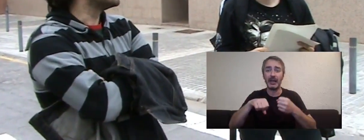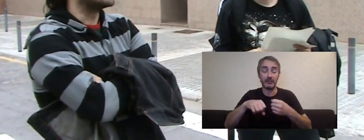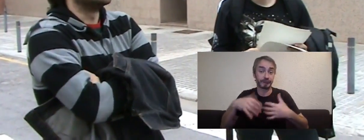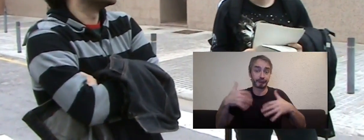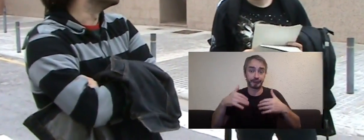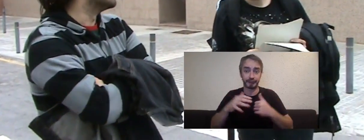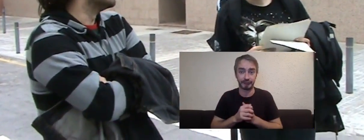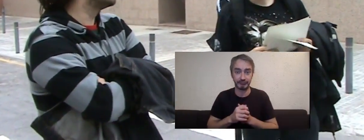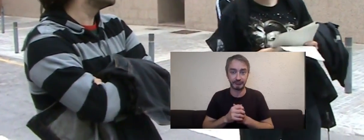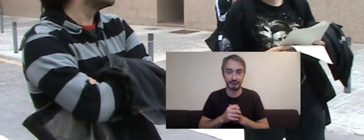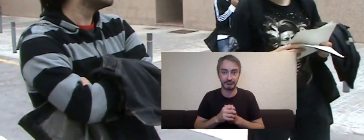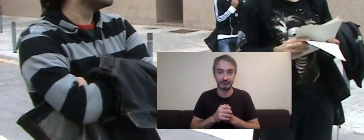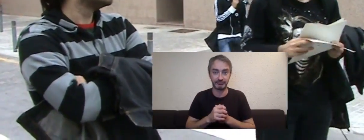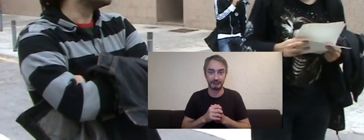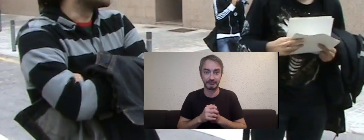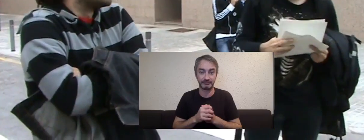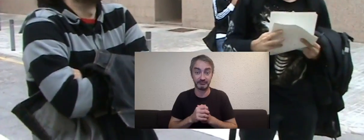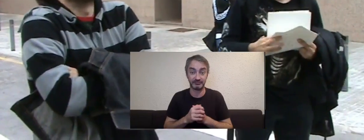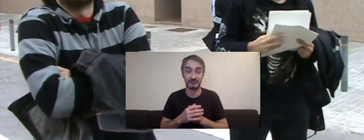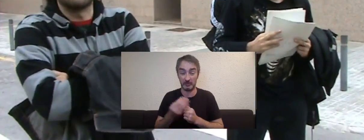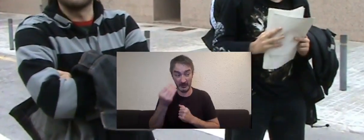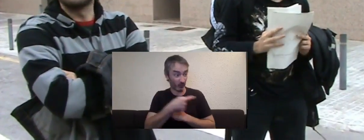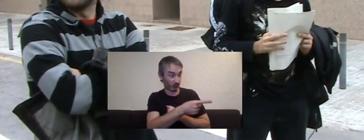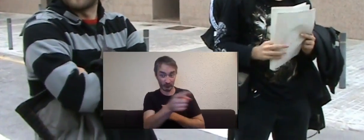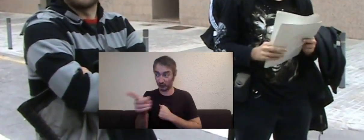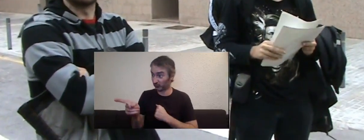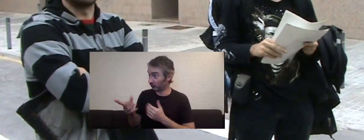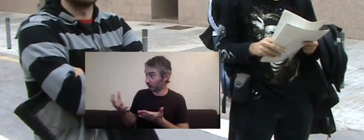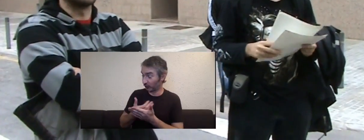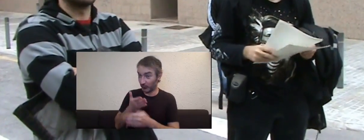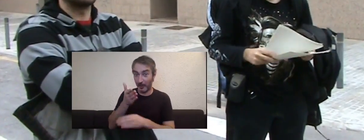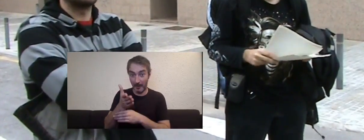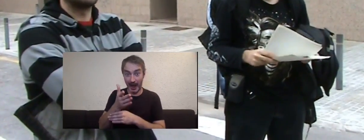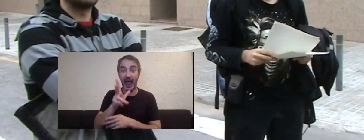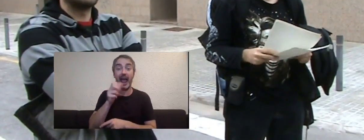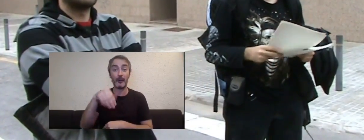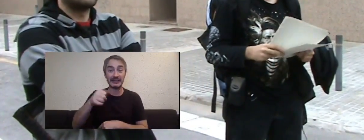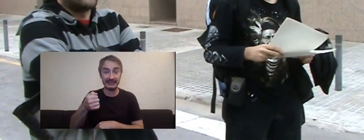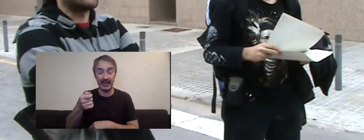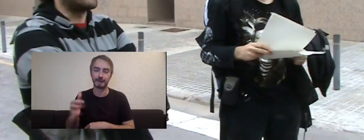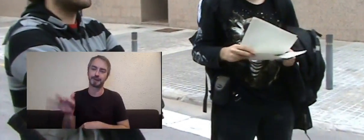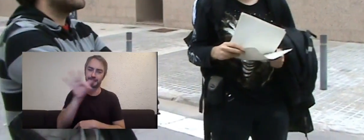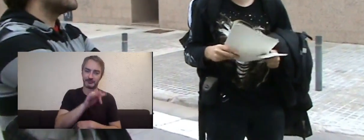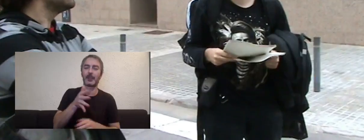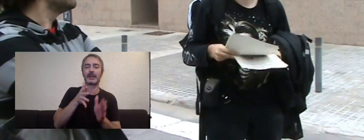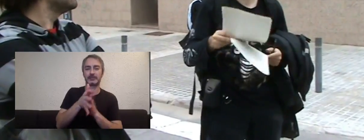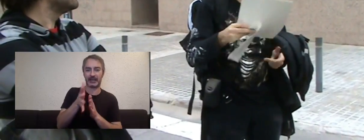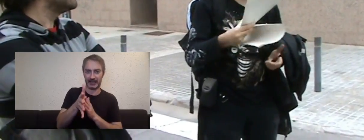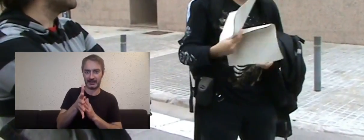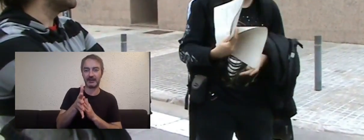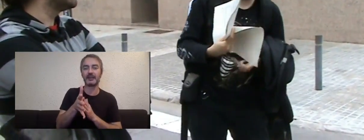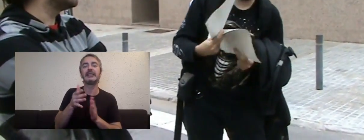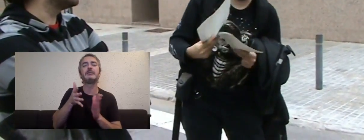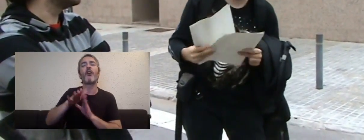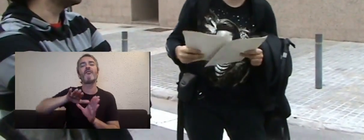sé, activitats i tot... Bueno, és que no sé, tothom anava a balança, no? Suposo. Bueno, per la gent que